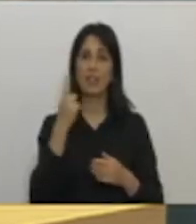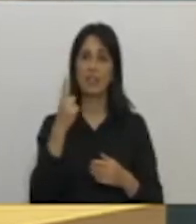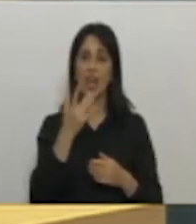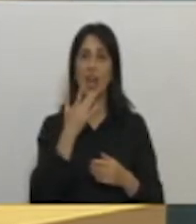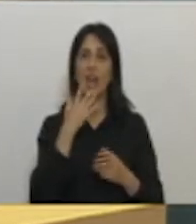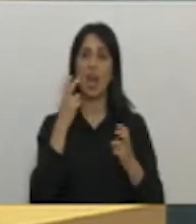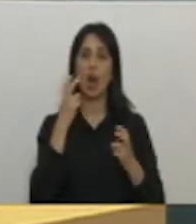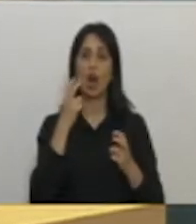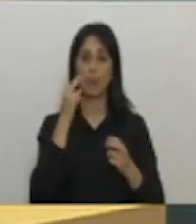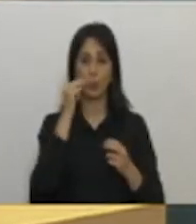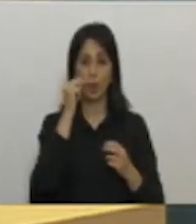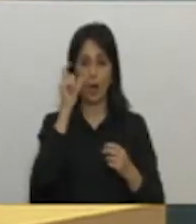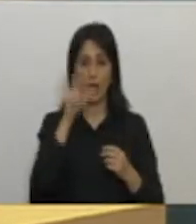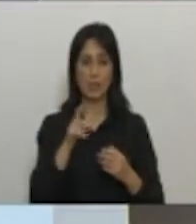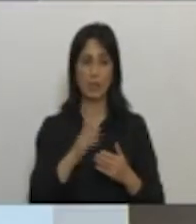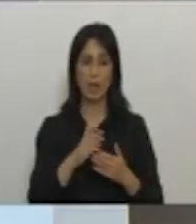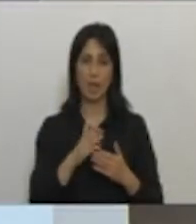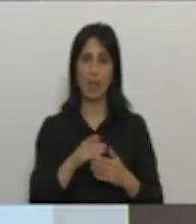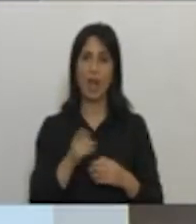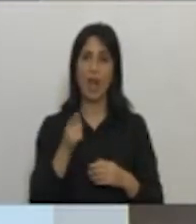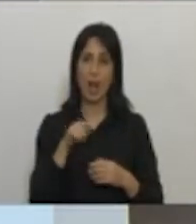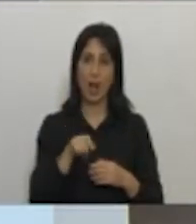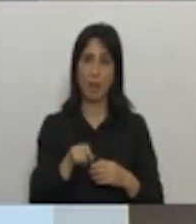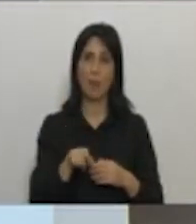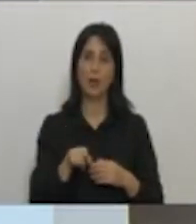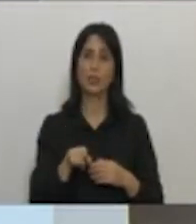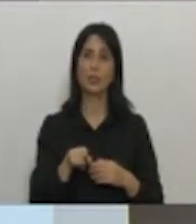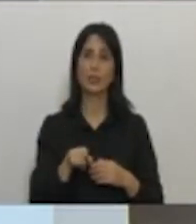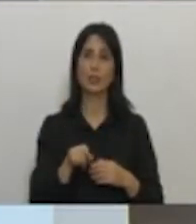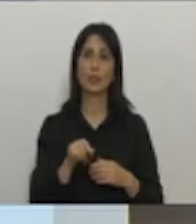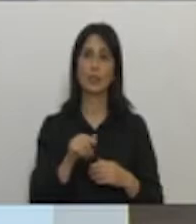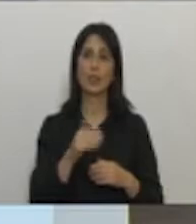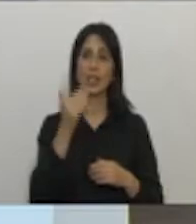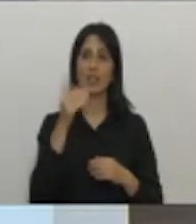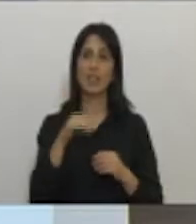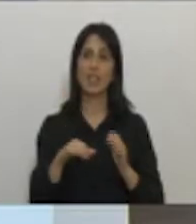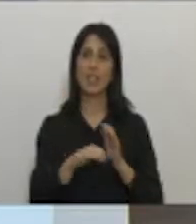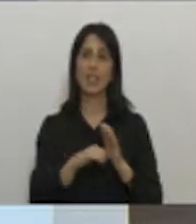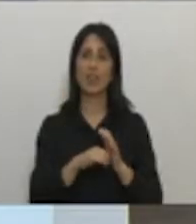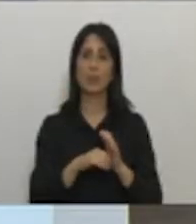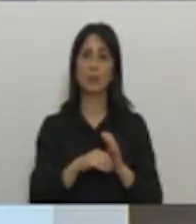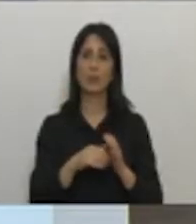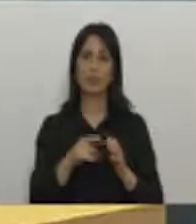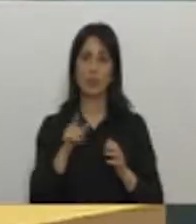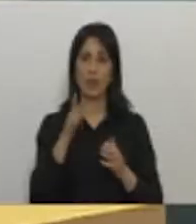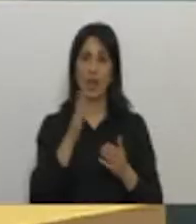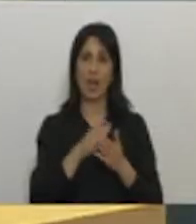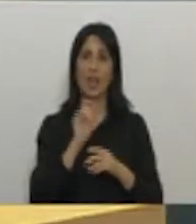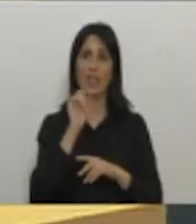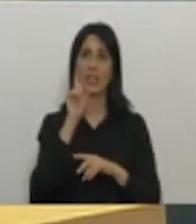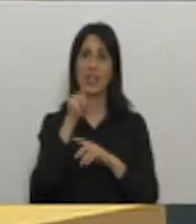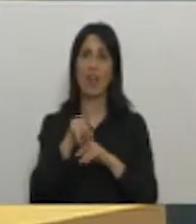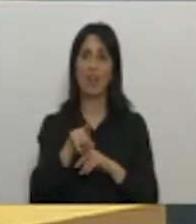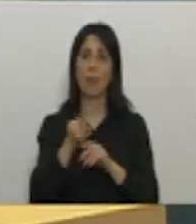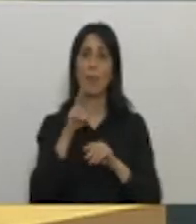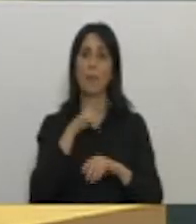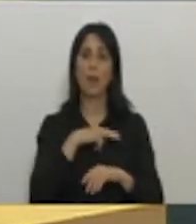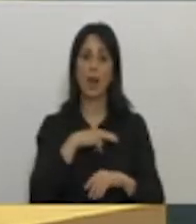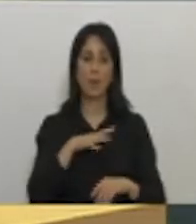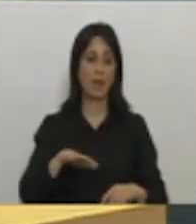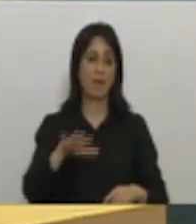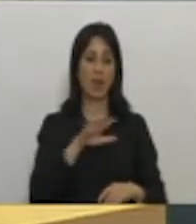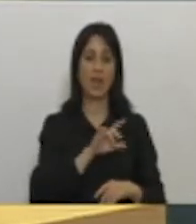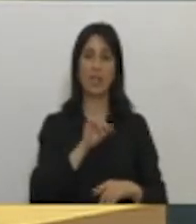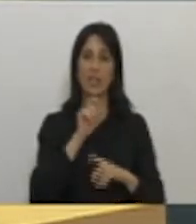ეროვნული კაცი ხარ. და ამაში თქვენი დახმარება გვინდა და თქვენ გაქვთ დავალებული პარლამენტისგან და ქვეყნისგან,